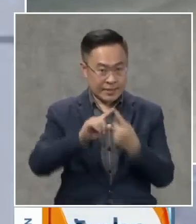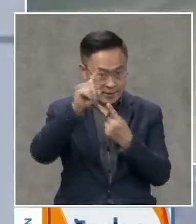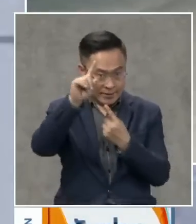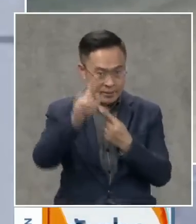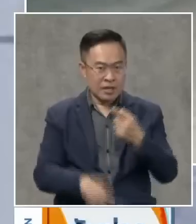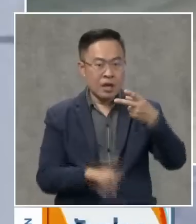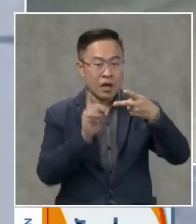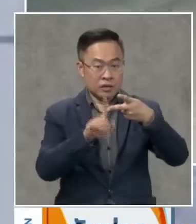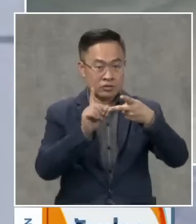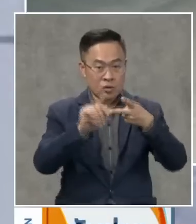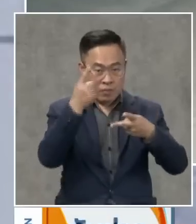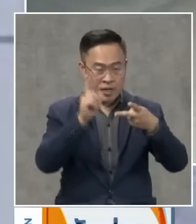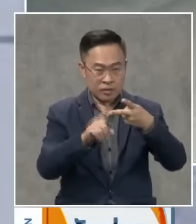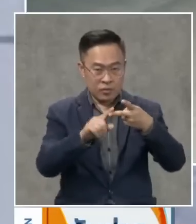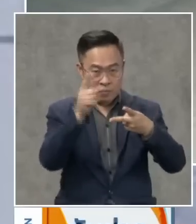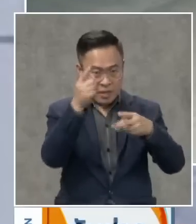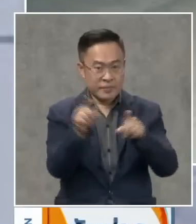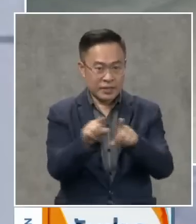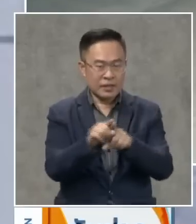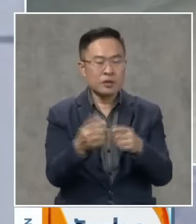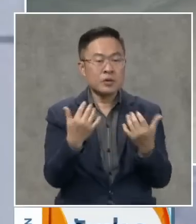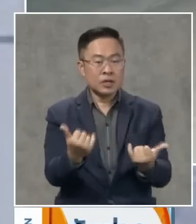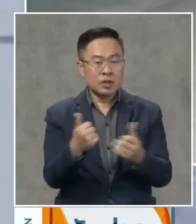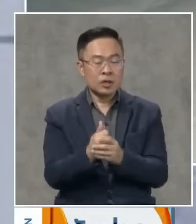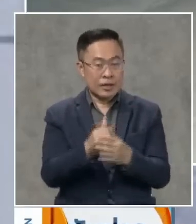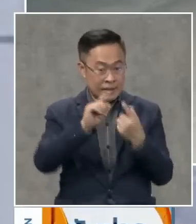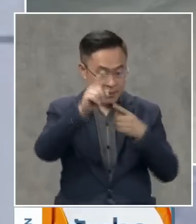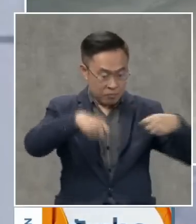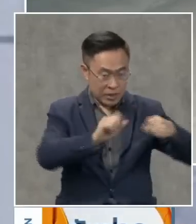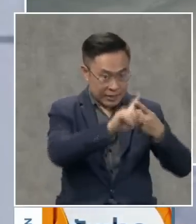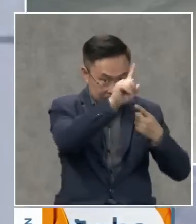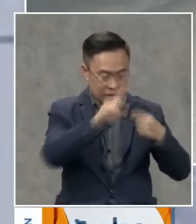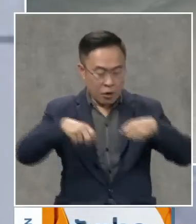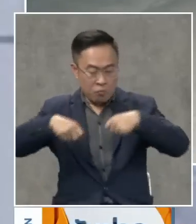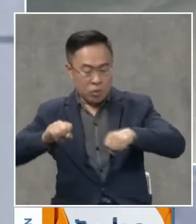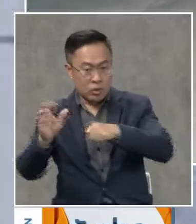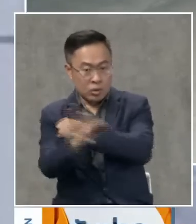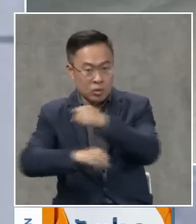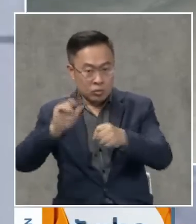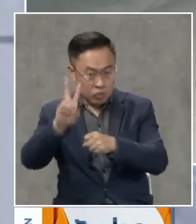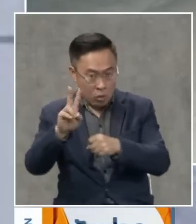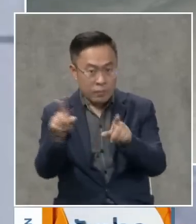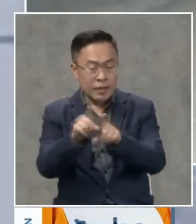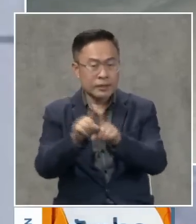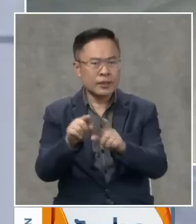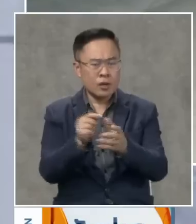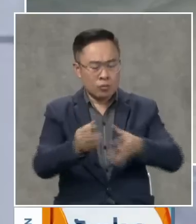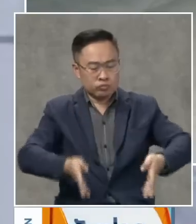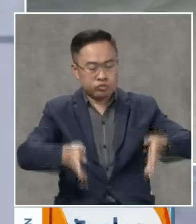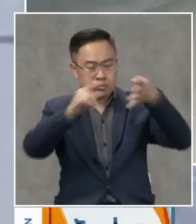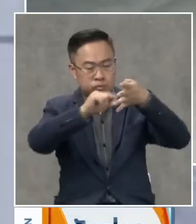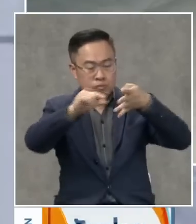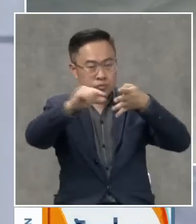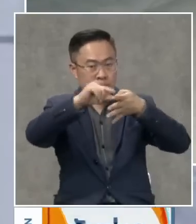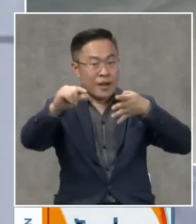คมาเหมือนกันนะคะเพราะว่าเลือกเอาเฉพาะ Honda Wave i สีแดงดำเท่านั้นนะคุณผู้ชมแล้วเหตุการณ์มันเกิดขึ้นที่อพาร์ตเมนต์แห่งหนึ่งค่ะ